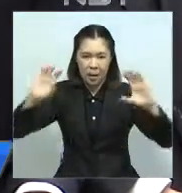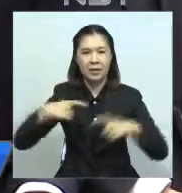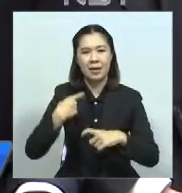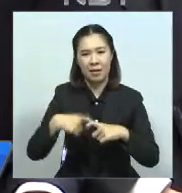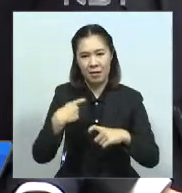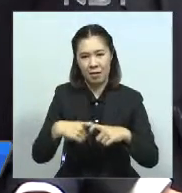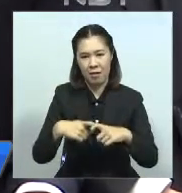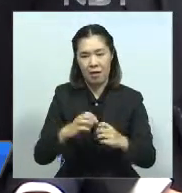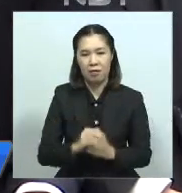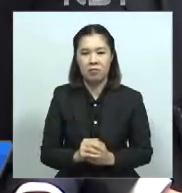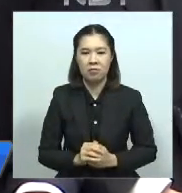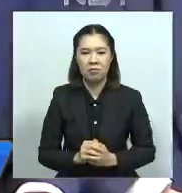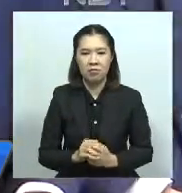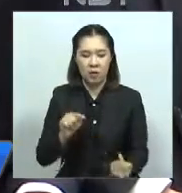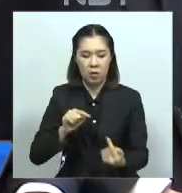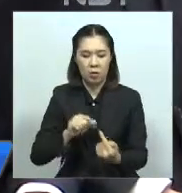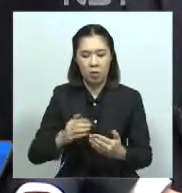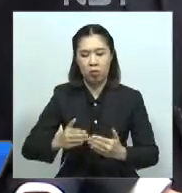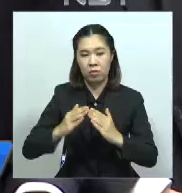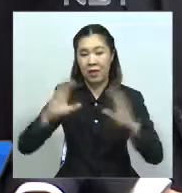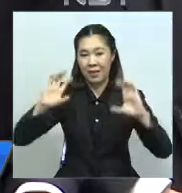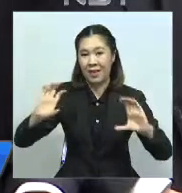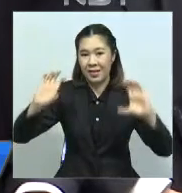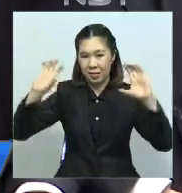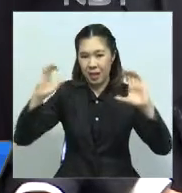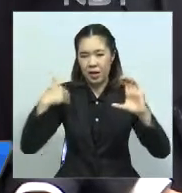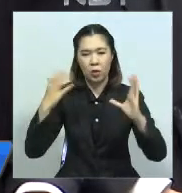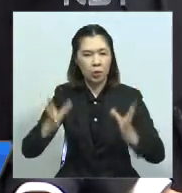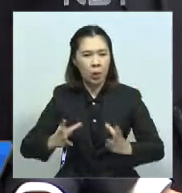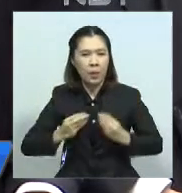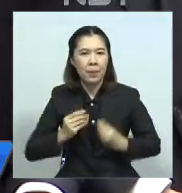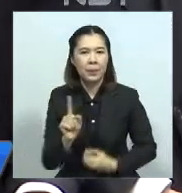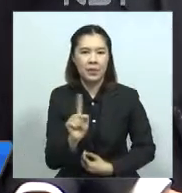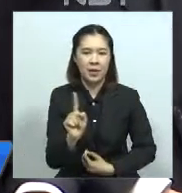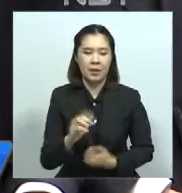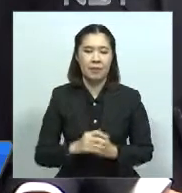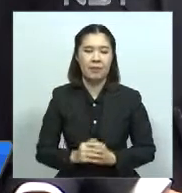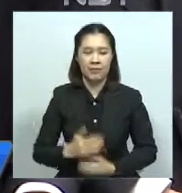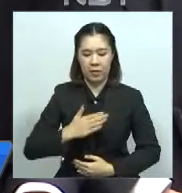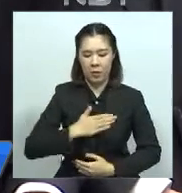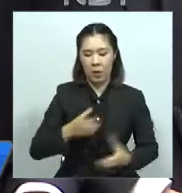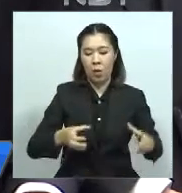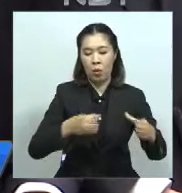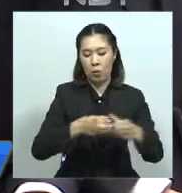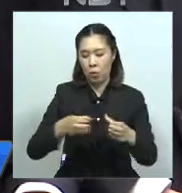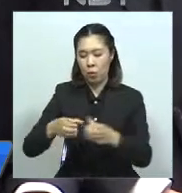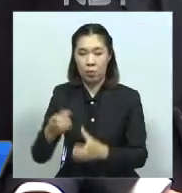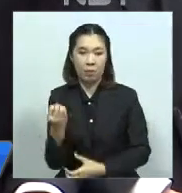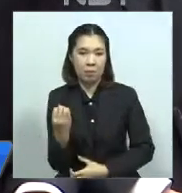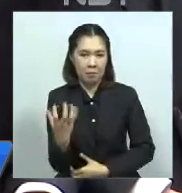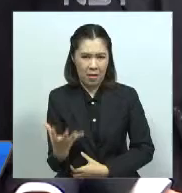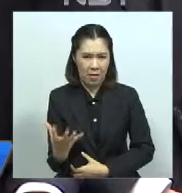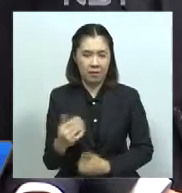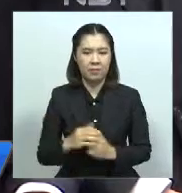าะในเรื่องของเสถียรภาพของรัฐบาลที่เราก็ต้องยอมรับกันว่านอกจากเราจะมีพรรคการเมืองเยอะแล้วจุด